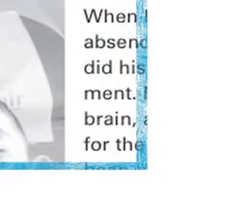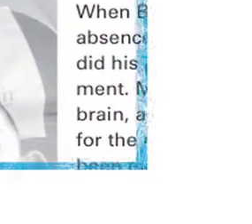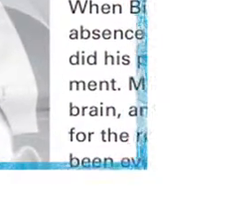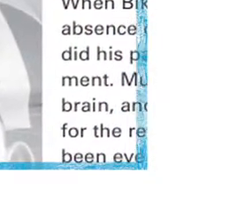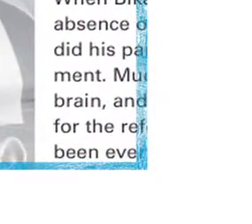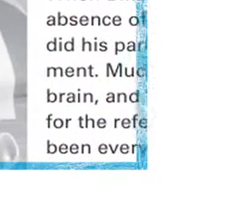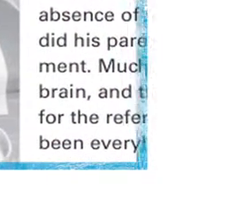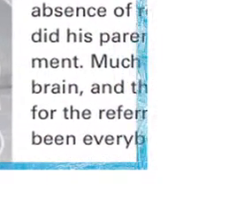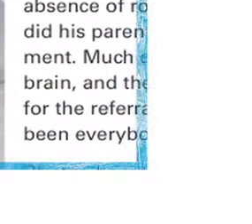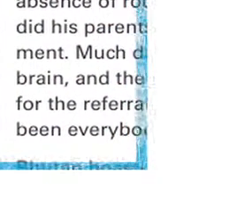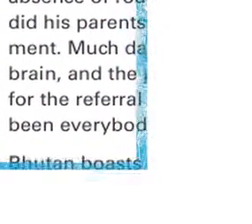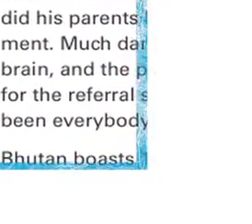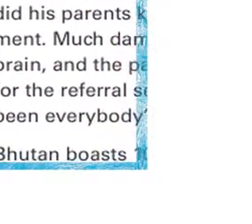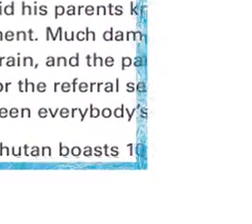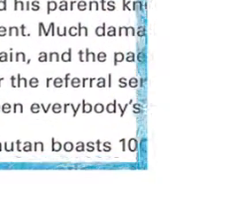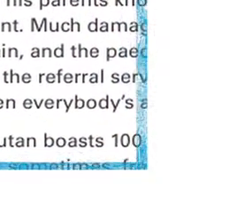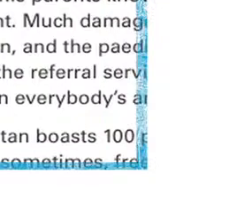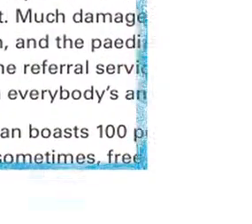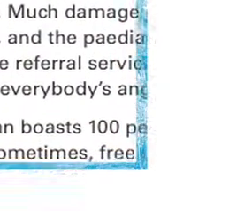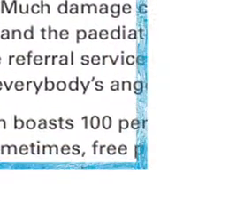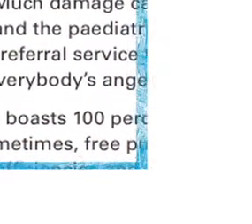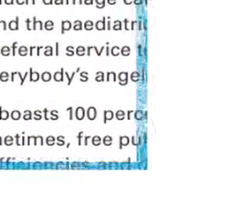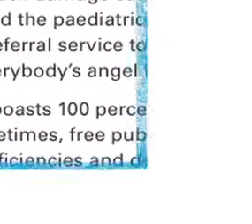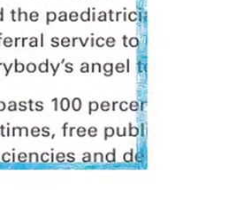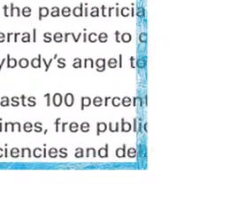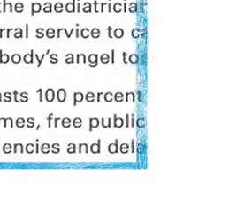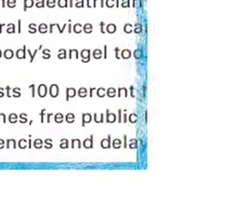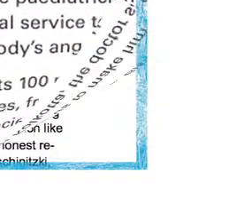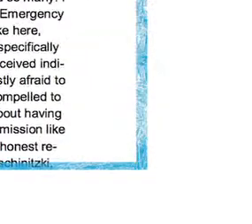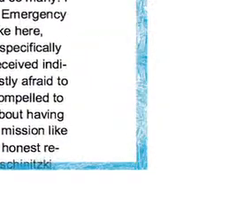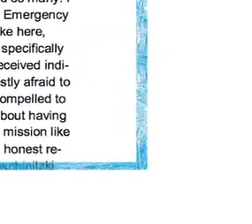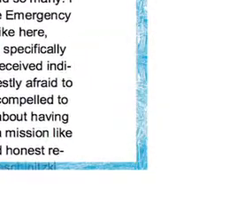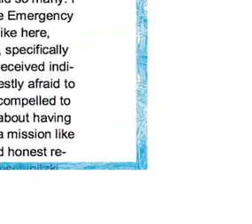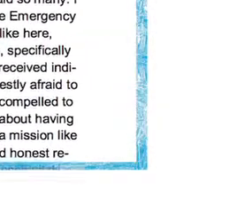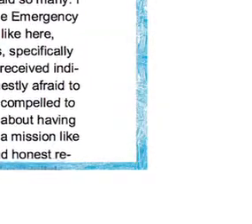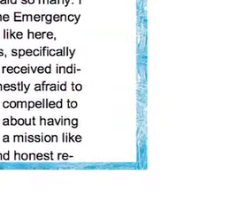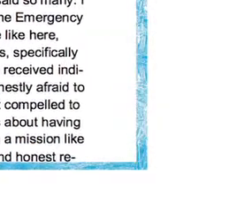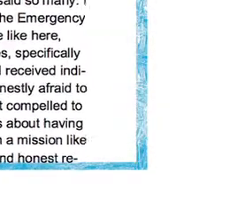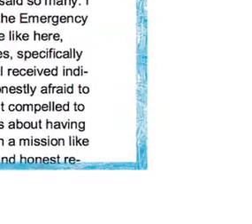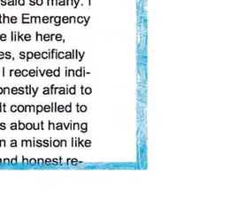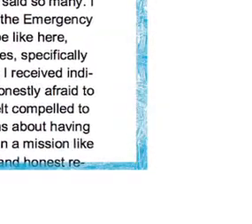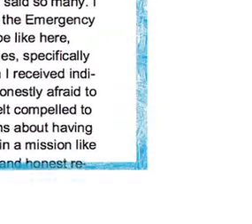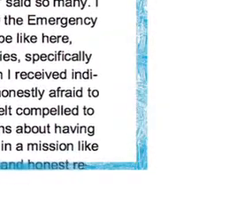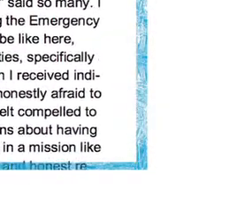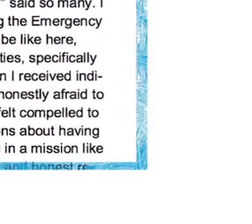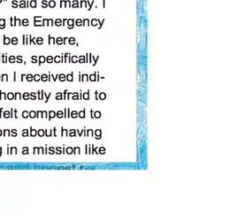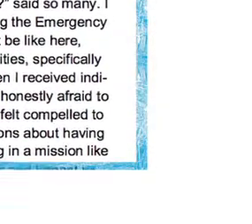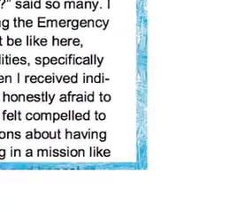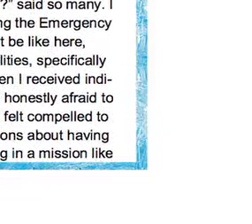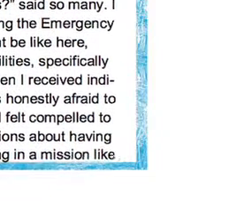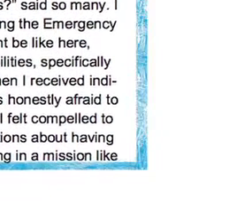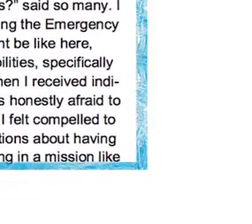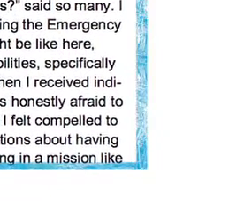Extrait du bulletin d'information du personnel de l'UNICEF, édition spéciale Inclusion et handicap. Vivre avec un handicap, article de